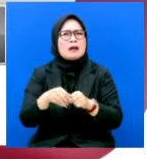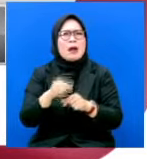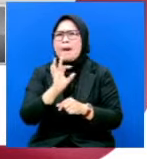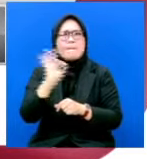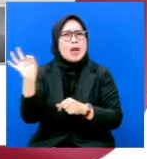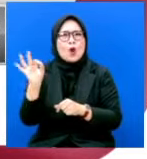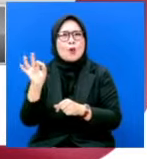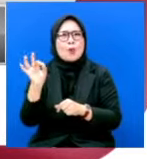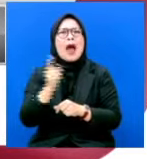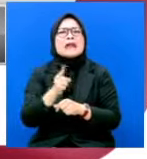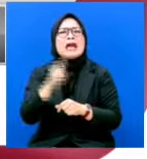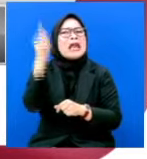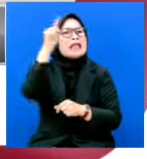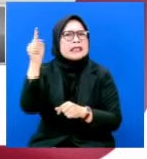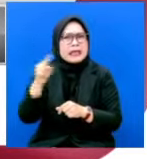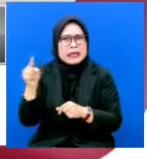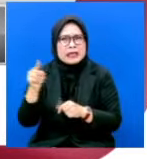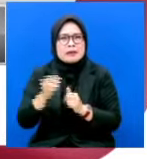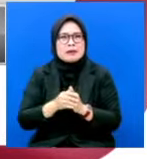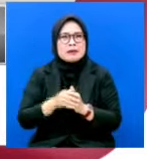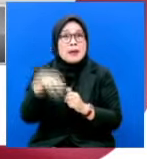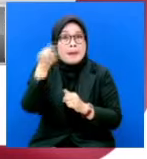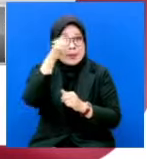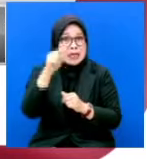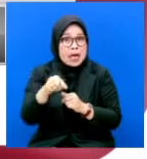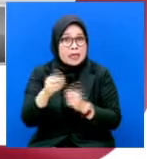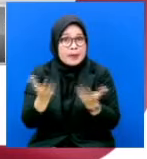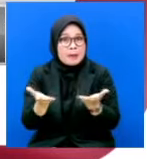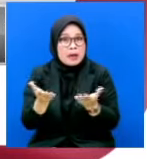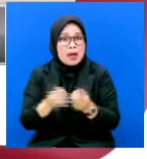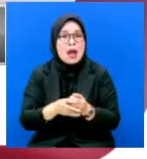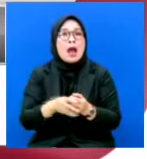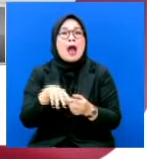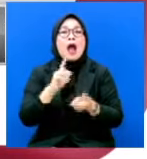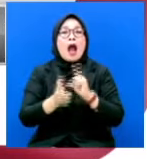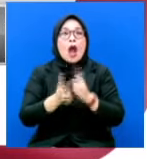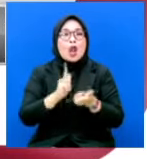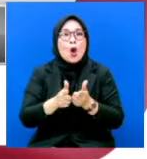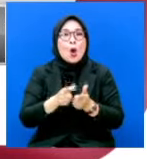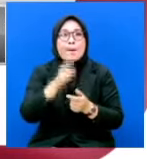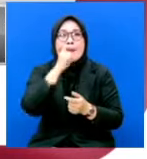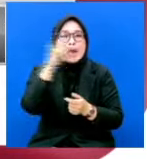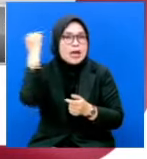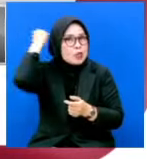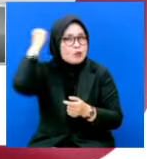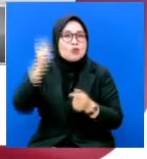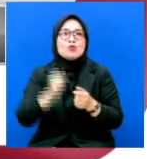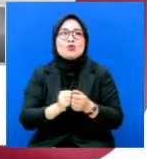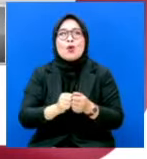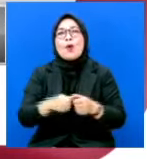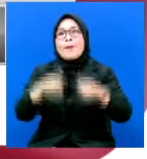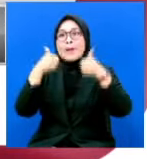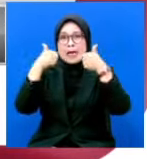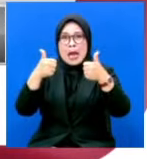menikmati listrik pertanyaannya Jika Bapak Bapak Ibu berdua terpilih